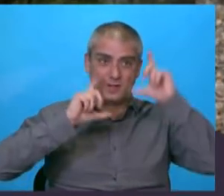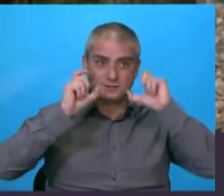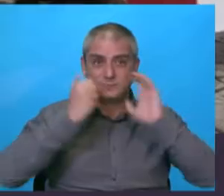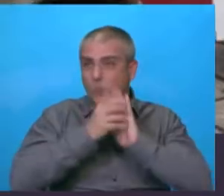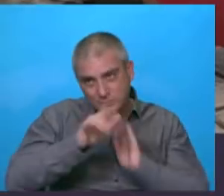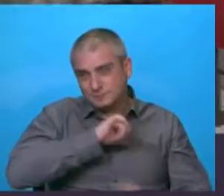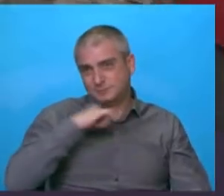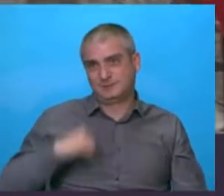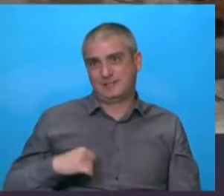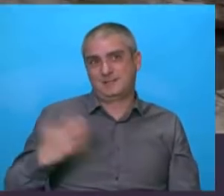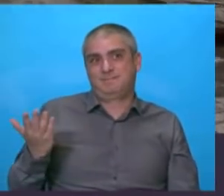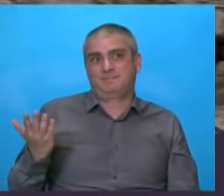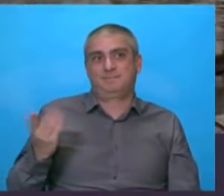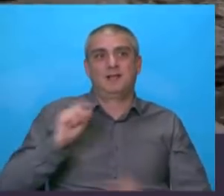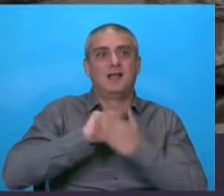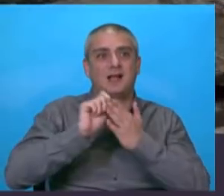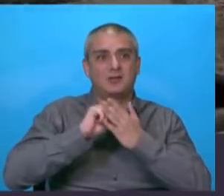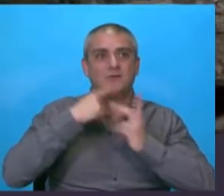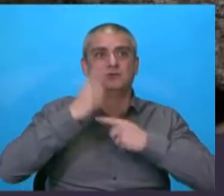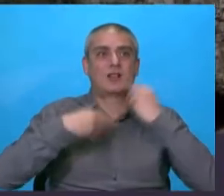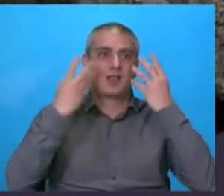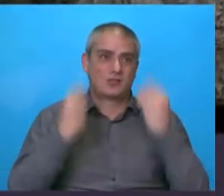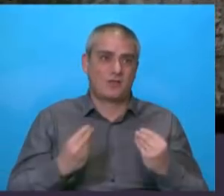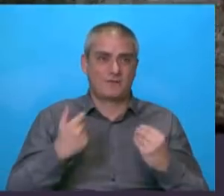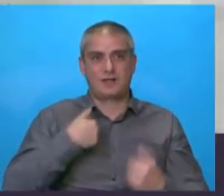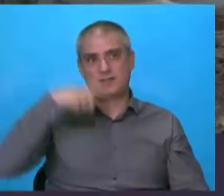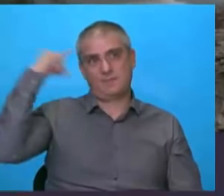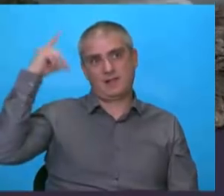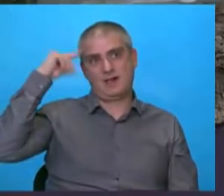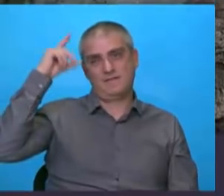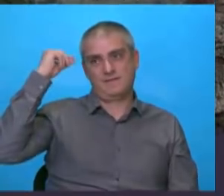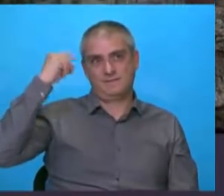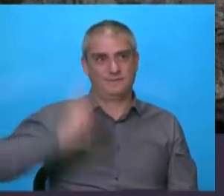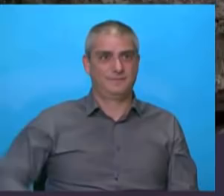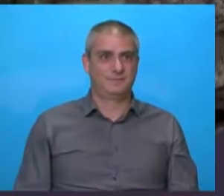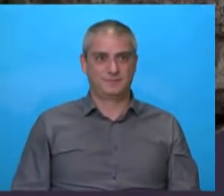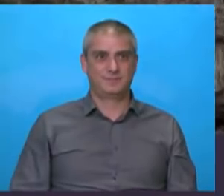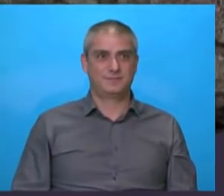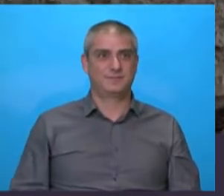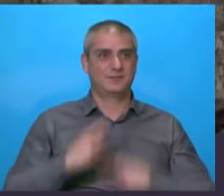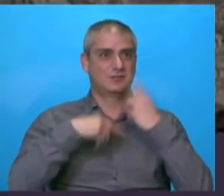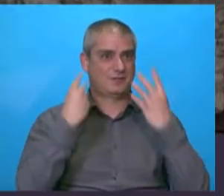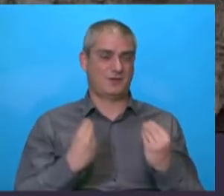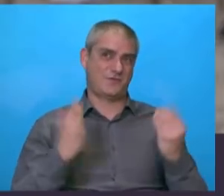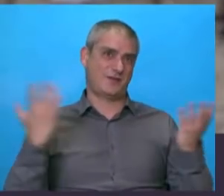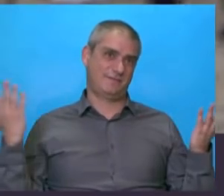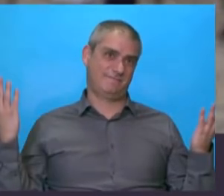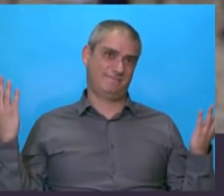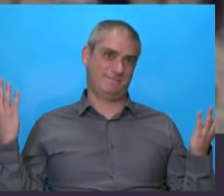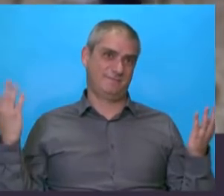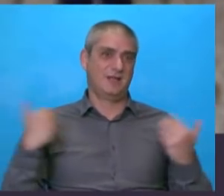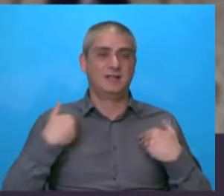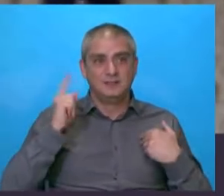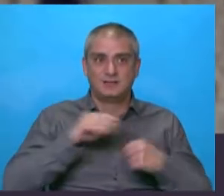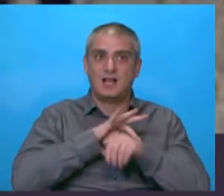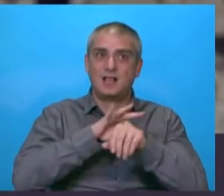מסינים. כתוב Happy New Year, I am in תל אביב. Happy New Year. אני אמורה להדריך